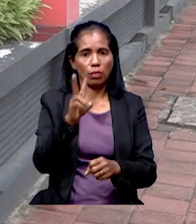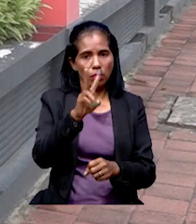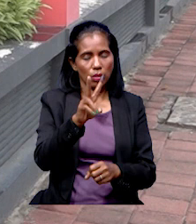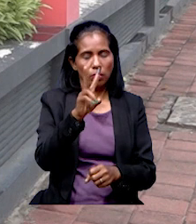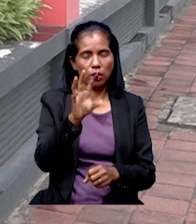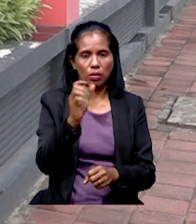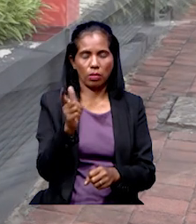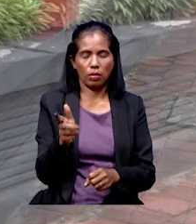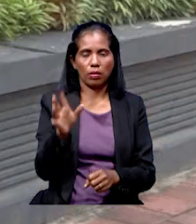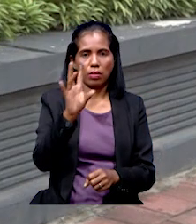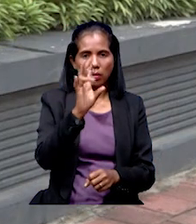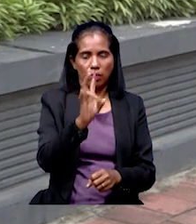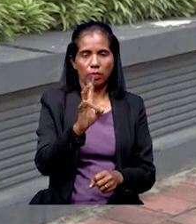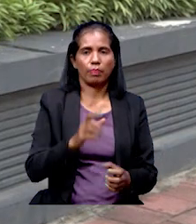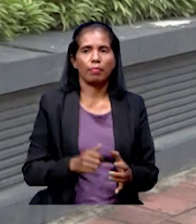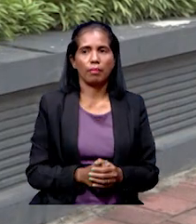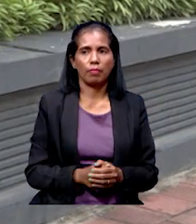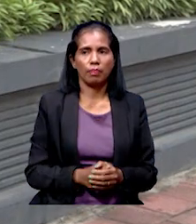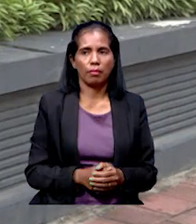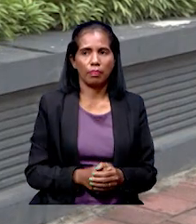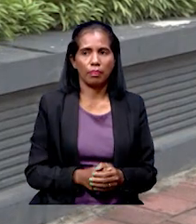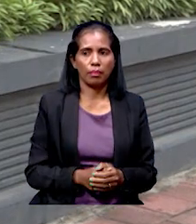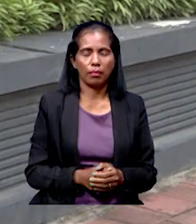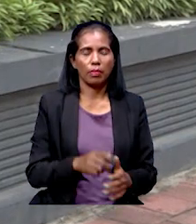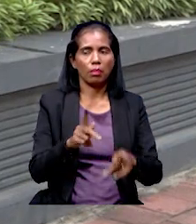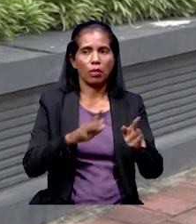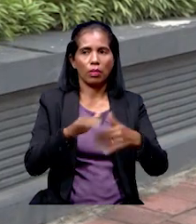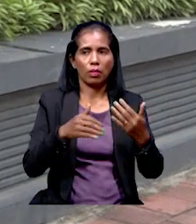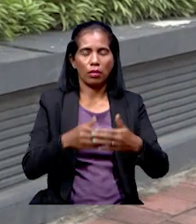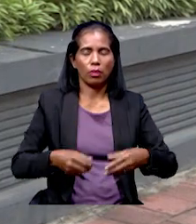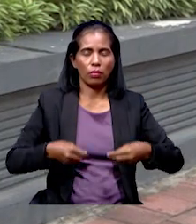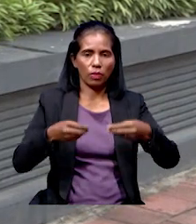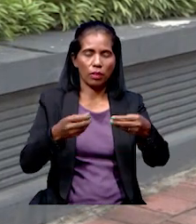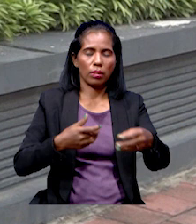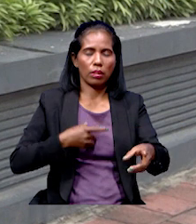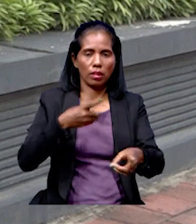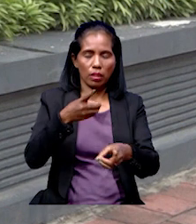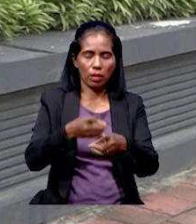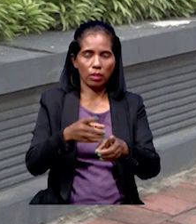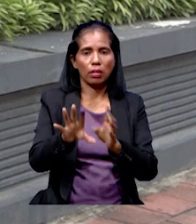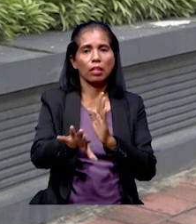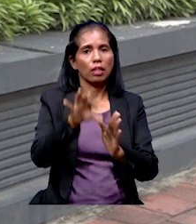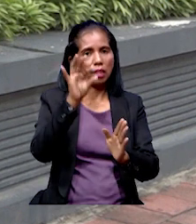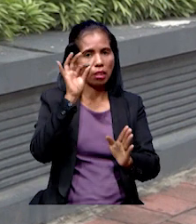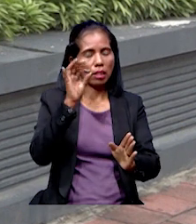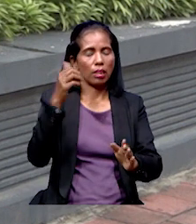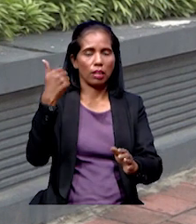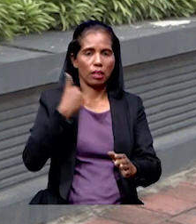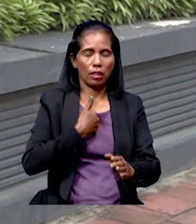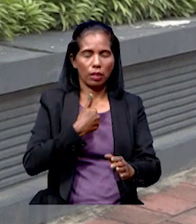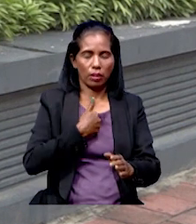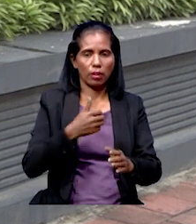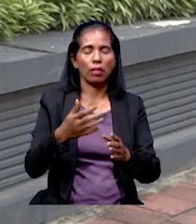to rihu rua ruanulu resing itu. Sida daung hotu ezerse sirne direitu hodi hili kandidatu ida tur sirene hakarak nu